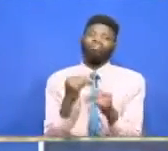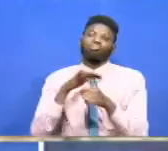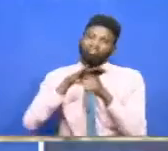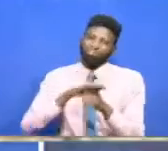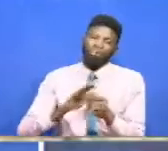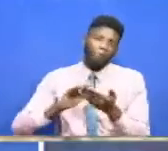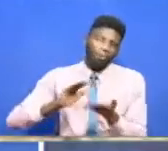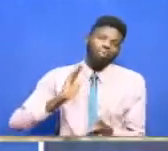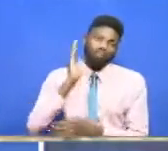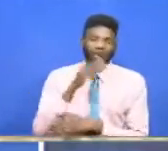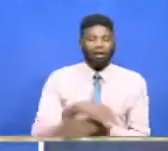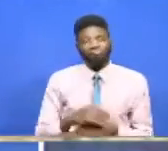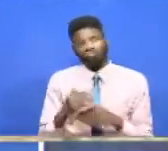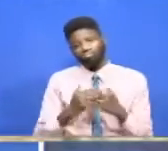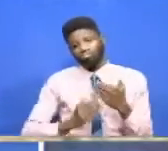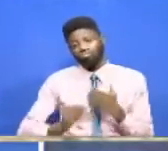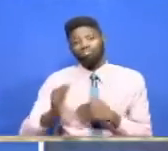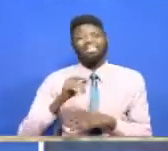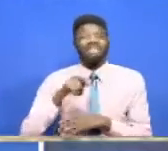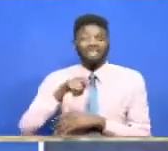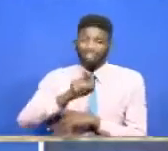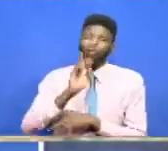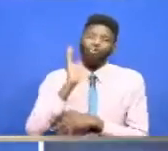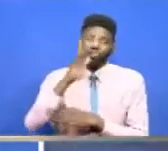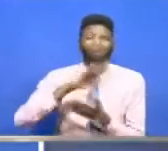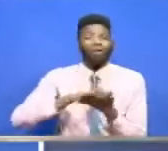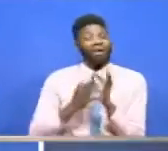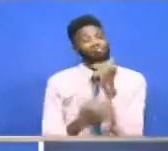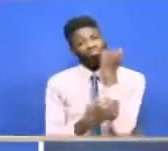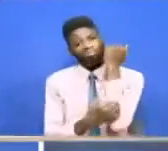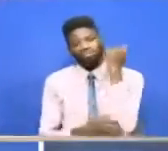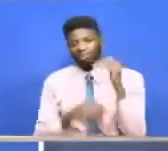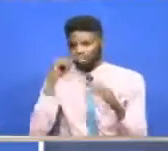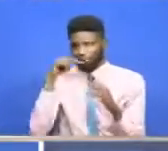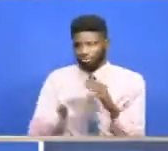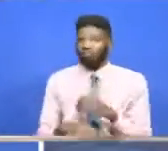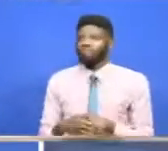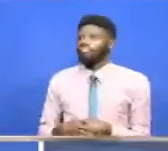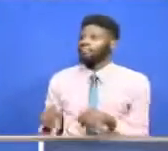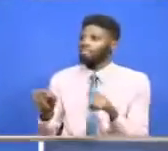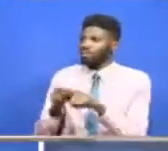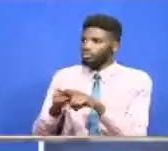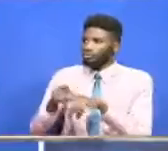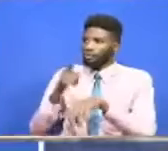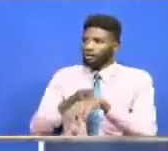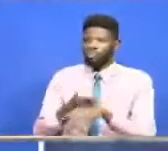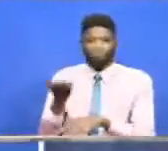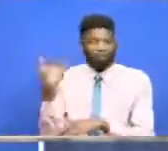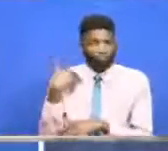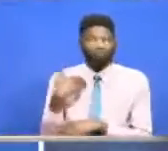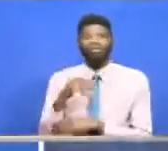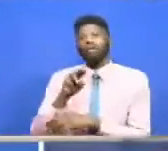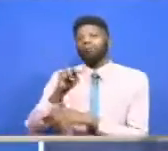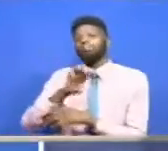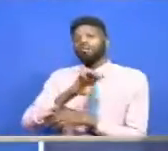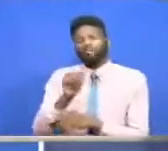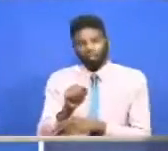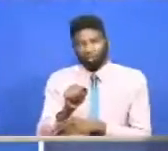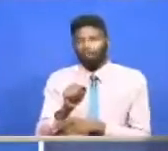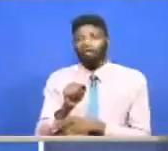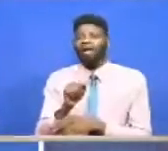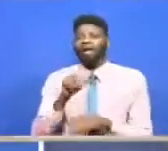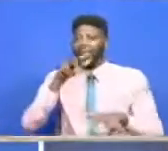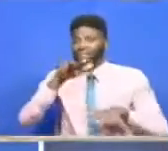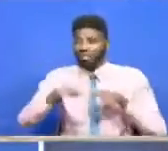It will push them further to poverty or difficulty. Wakati huo huo, waliokuwa madiwani katika kaunti ya Kirinyaga